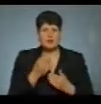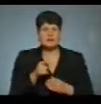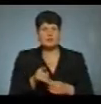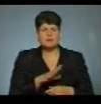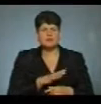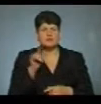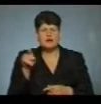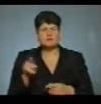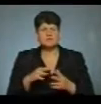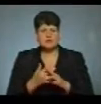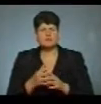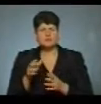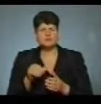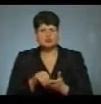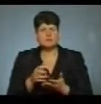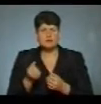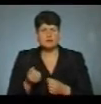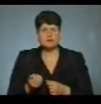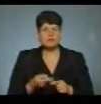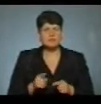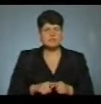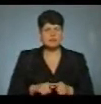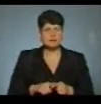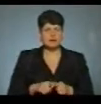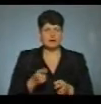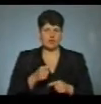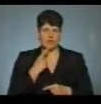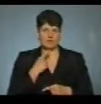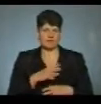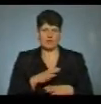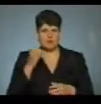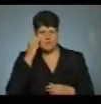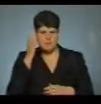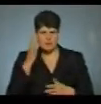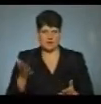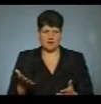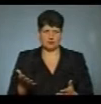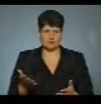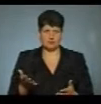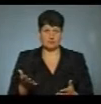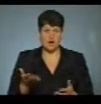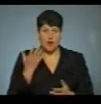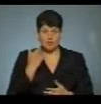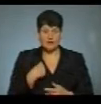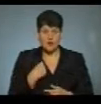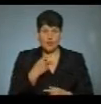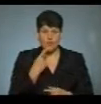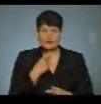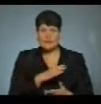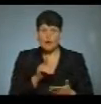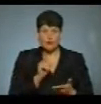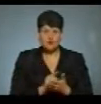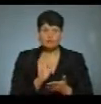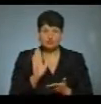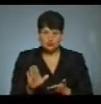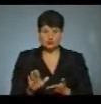був там, чи він приймав участь в тих. Він про це реально говорив, що я там не пам'ятаю і так далі. Хоча, як я вже говорю про те, що не обов'язково бути